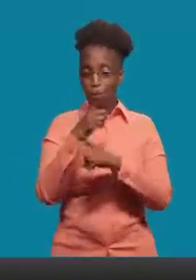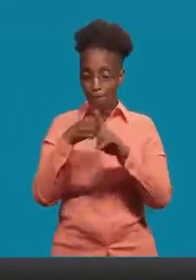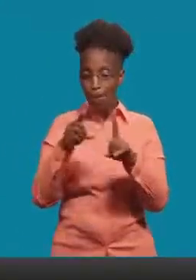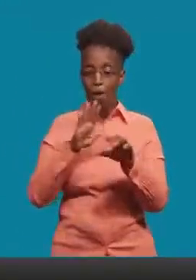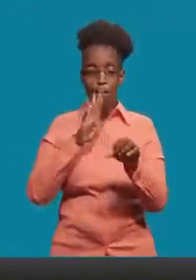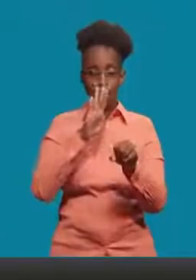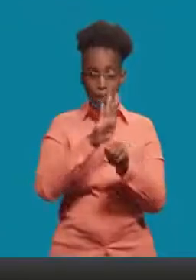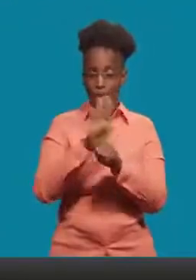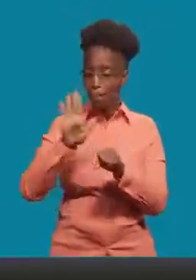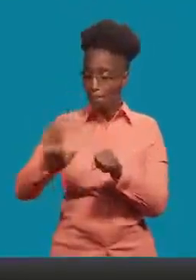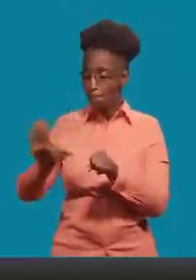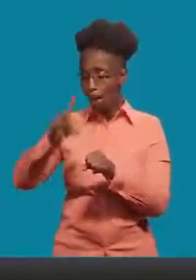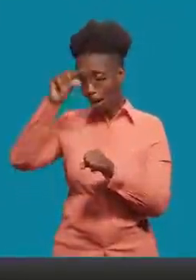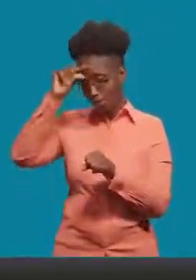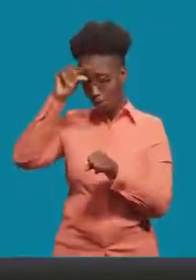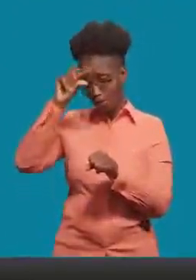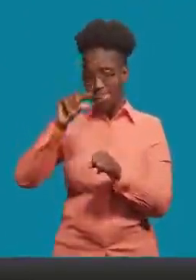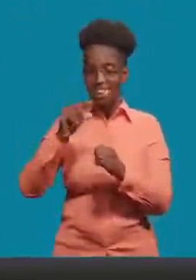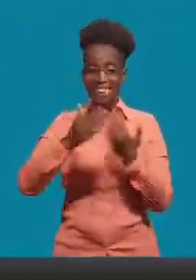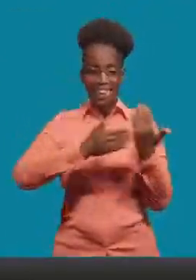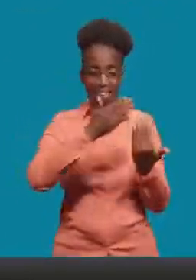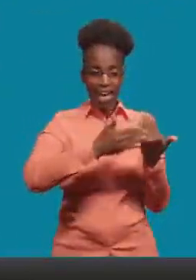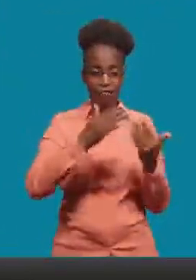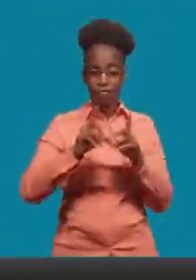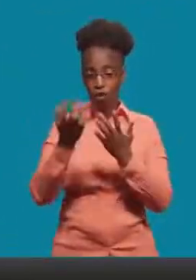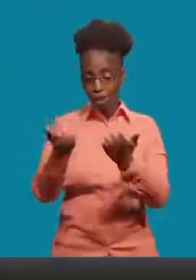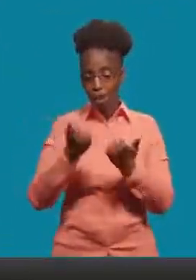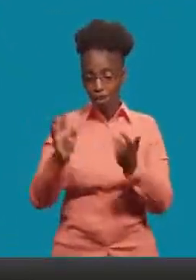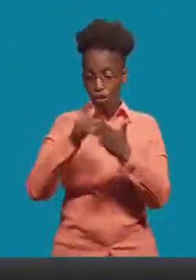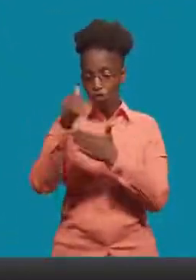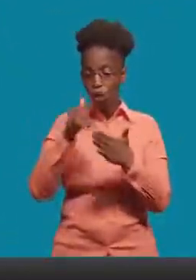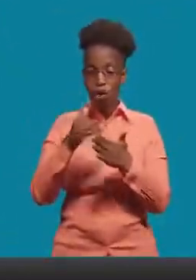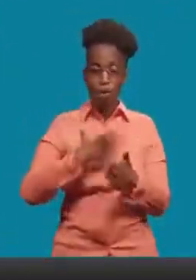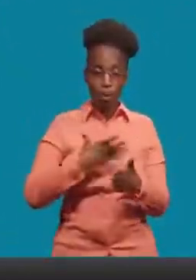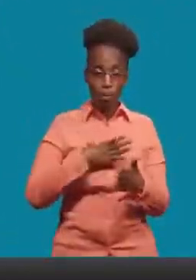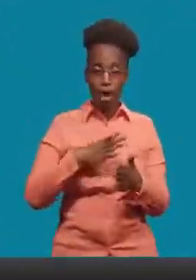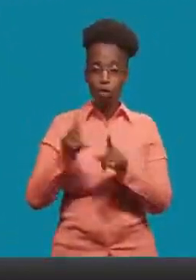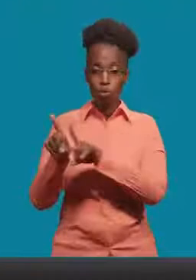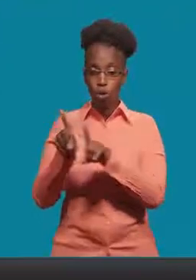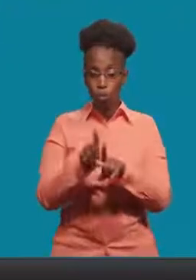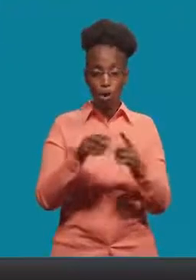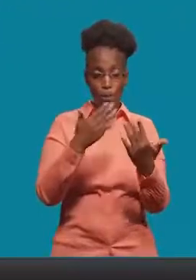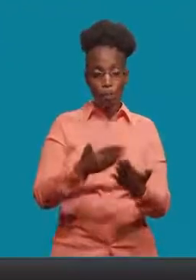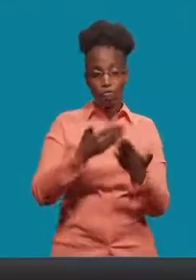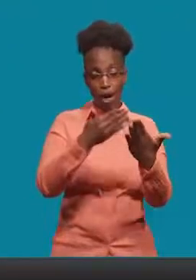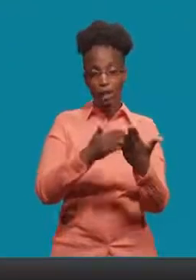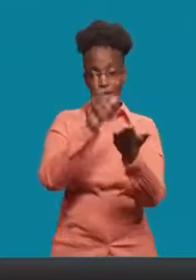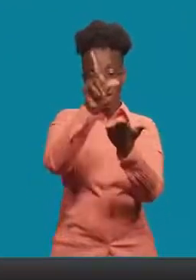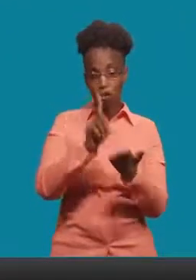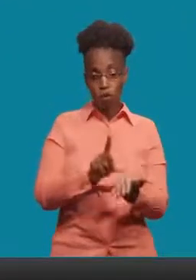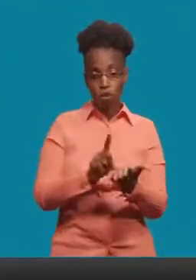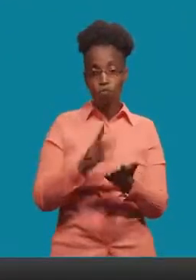ya Kenya Kwanza inajali maslahi ya Wakenya wote, na iwapo serikali ya Kenya Kwanza itaongoza, itaboresha huduma za afya na kutoa mikopo kwa